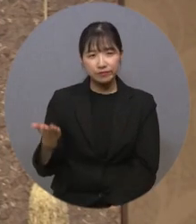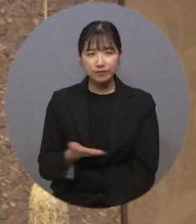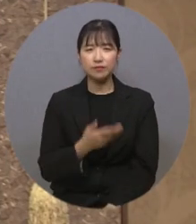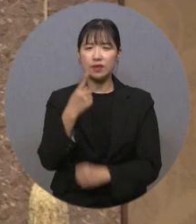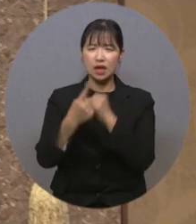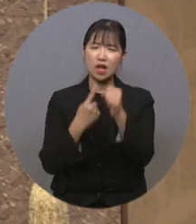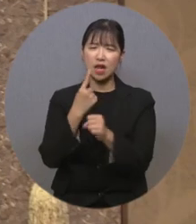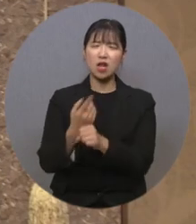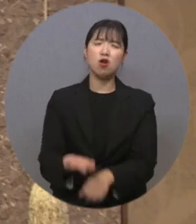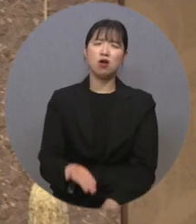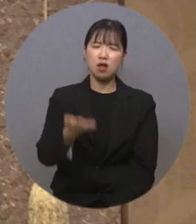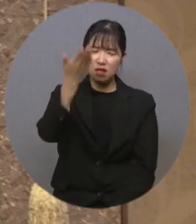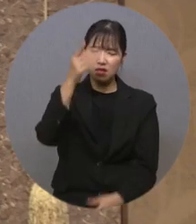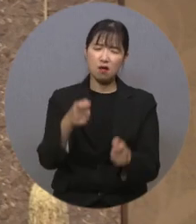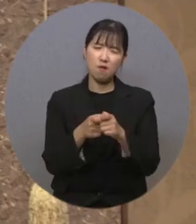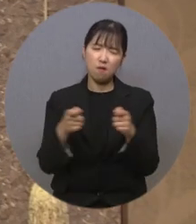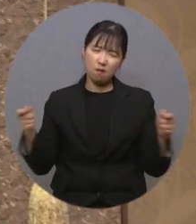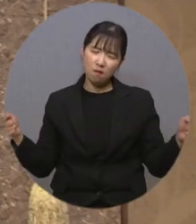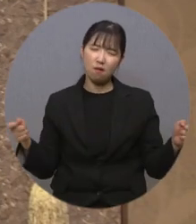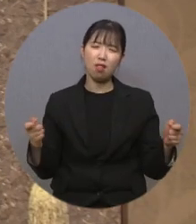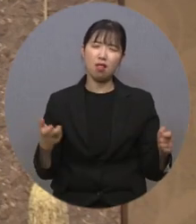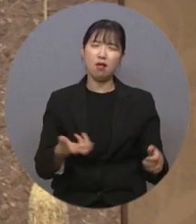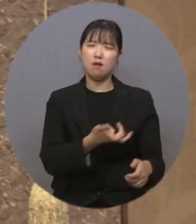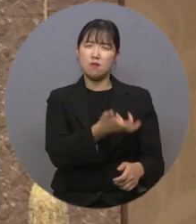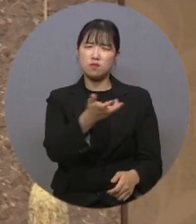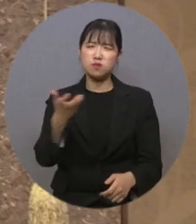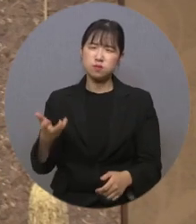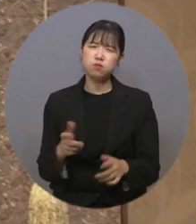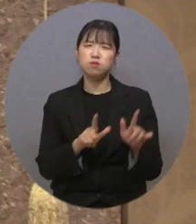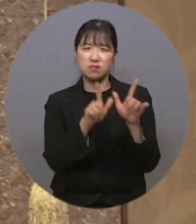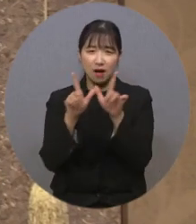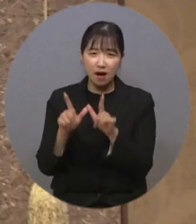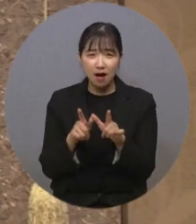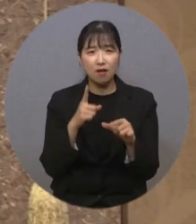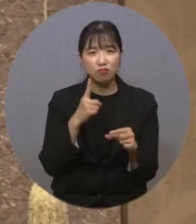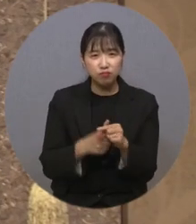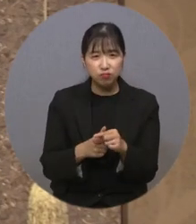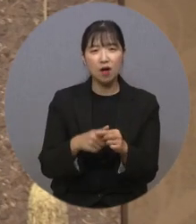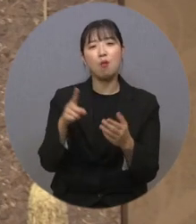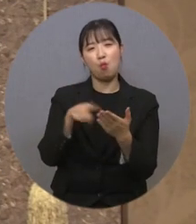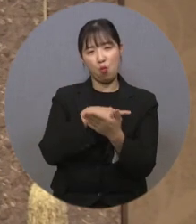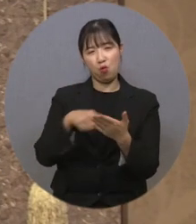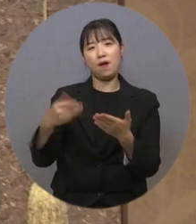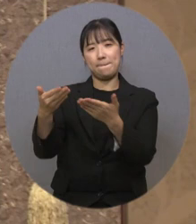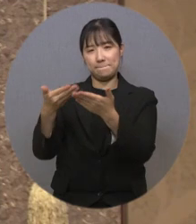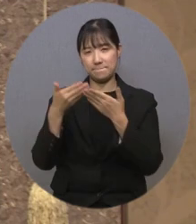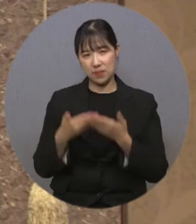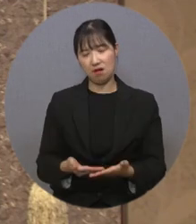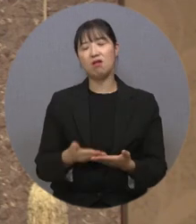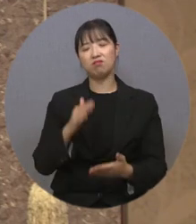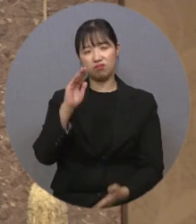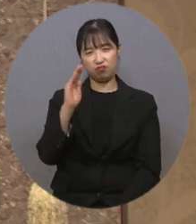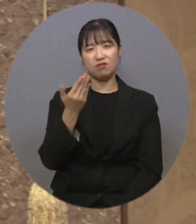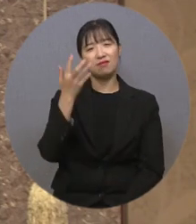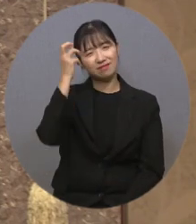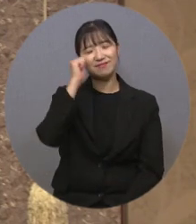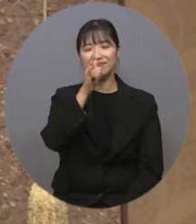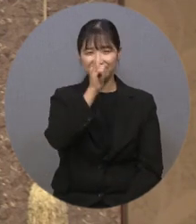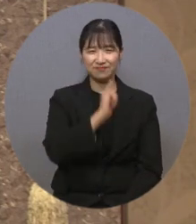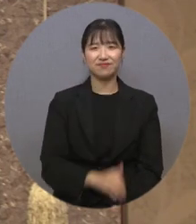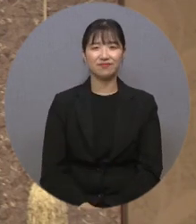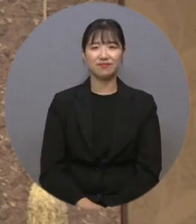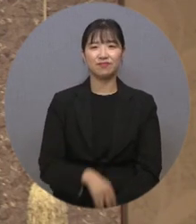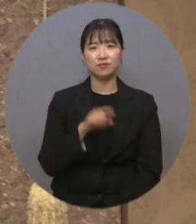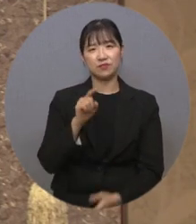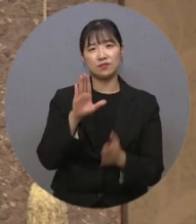그분들이 1년 이상의 오랜 그 이재민 생활을 하다가 보상을 받게 되는 그런 기억이 있거든요. 그때